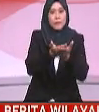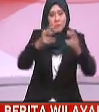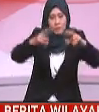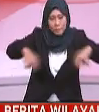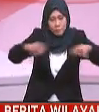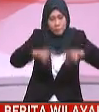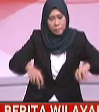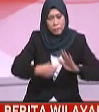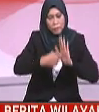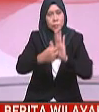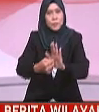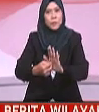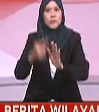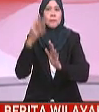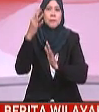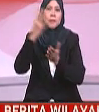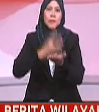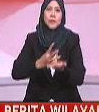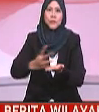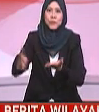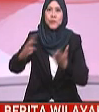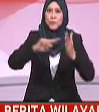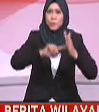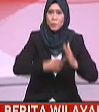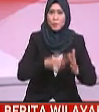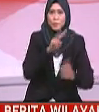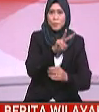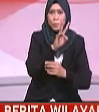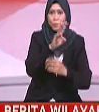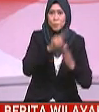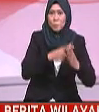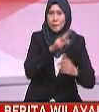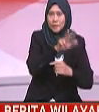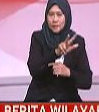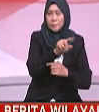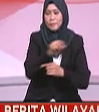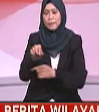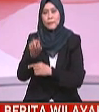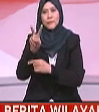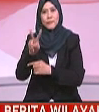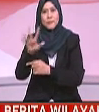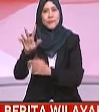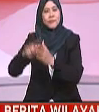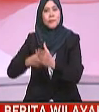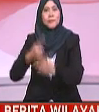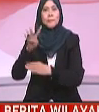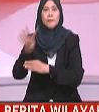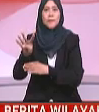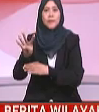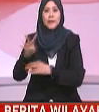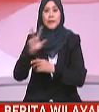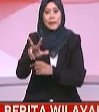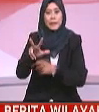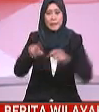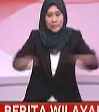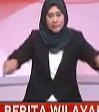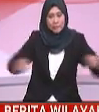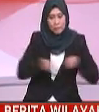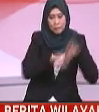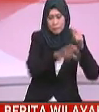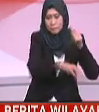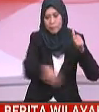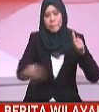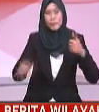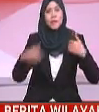ini dipamerkan selama 4 minggu bermula 27 Mac hingga 25 April di tiga lokasi